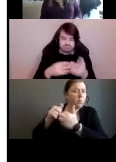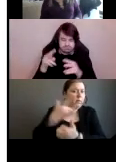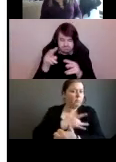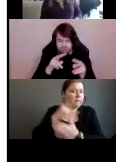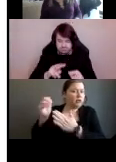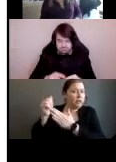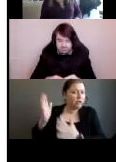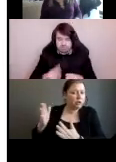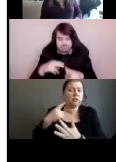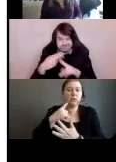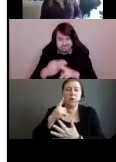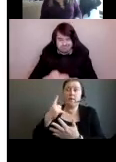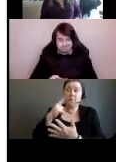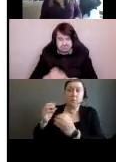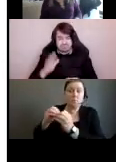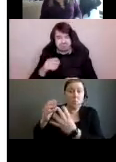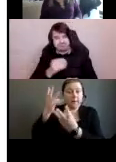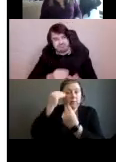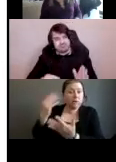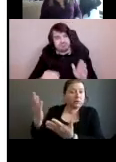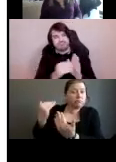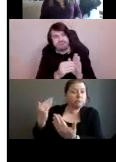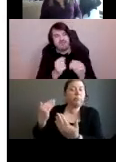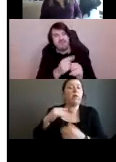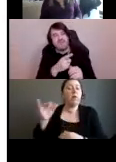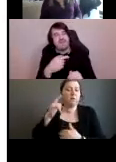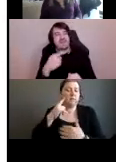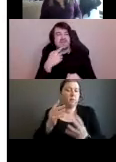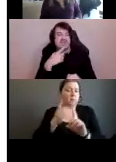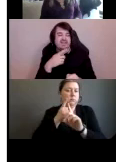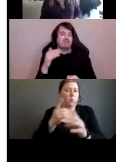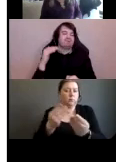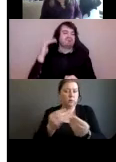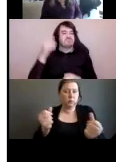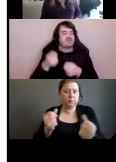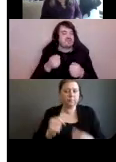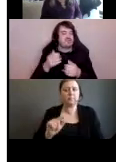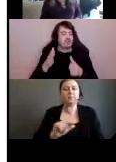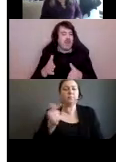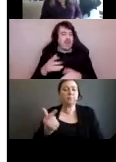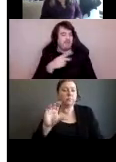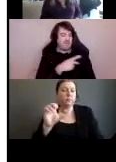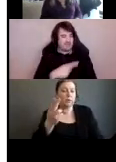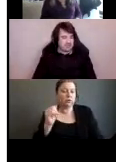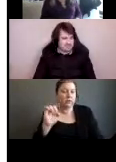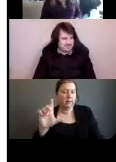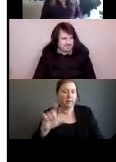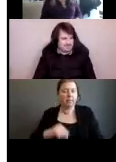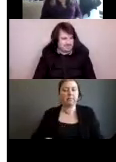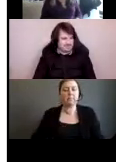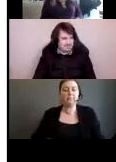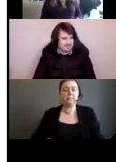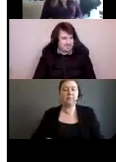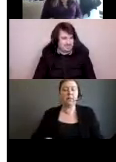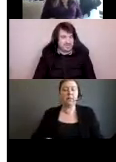ramèneront ces questions aux dirigeants provinciaux. L'information que nous avons partagée aujourd'hui sera compilée pour